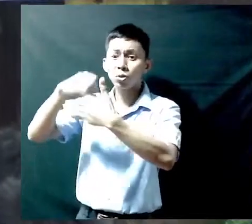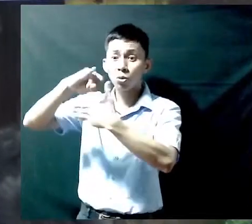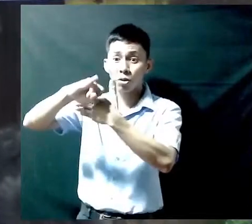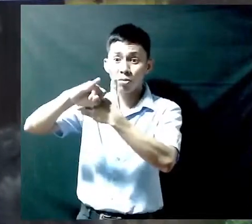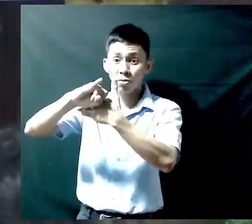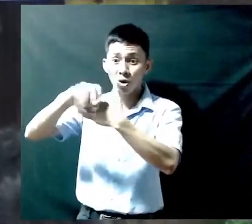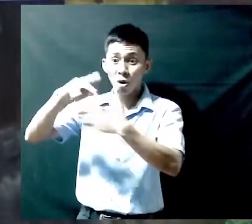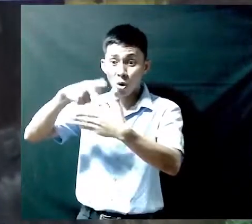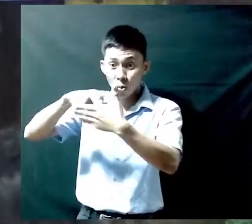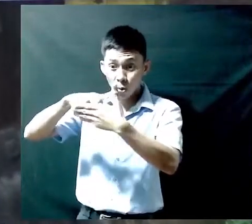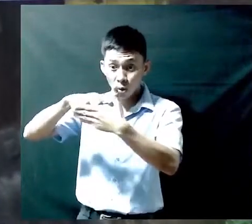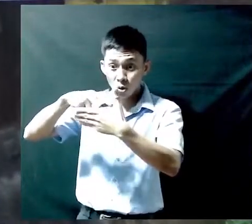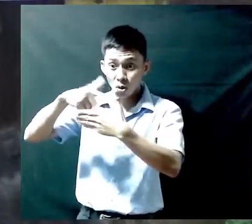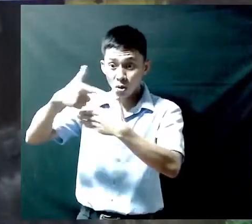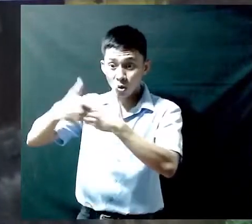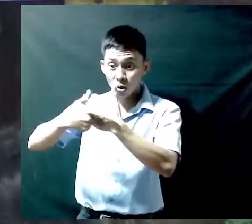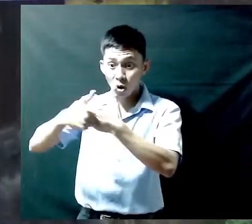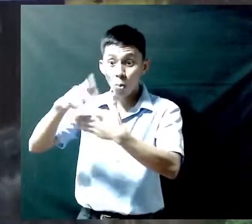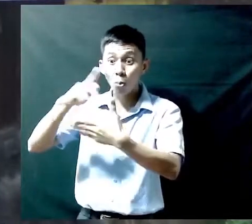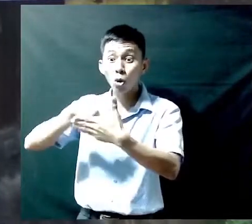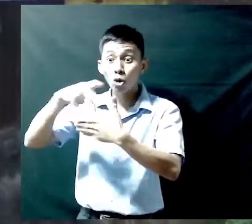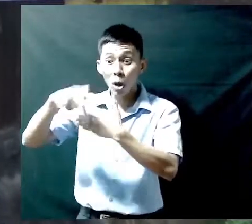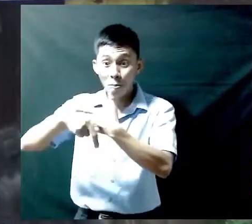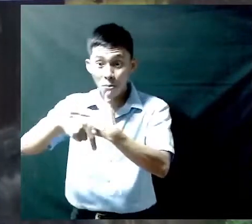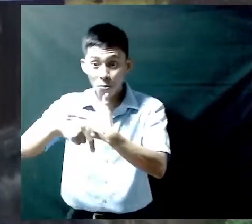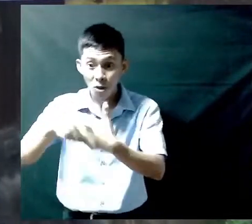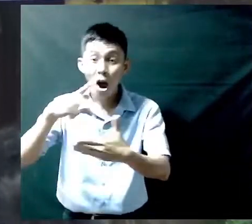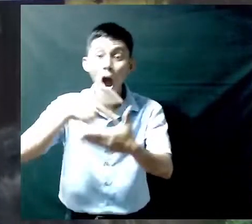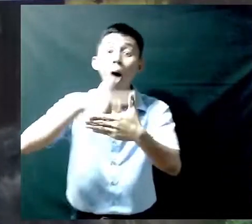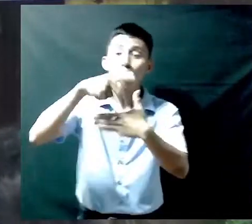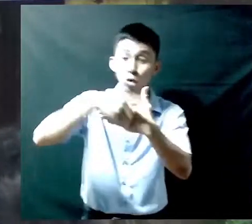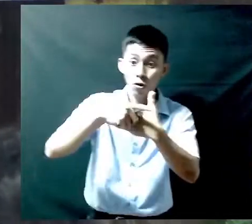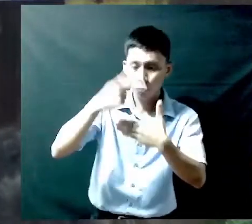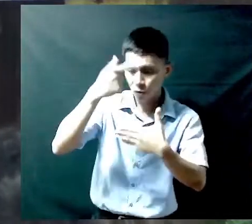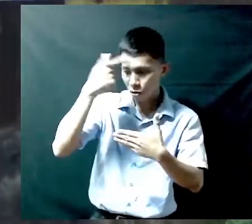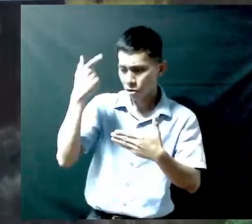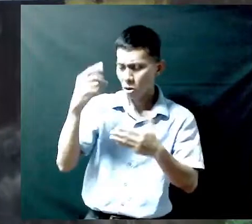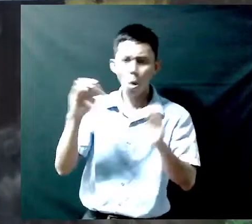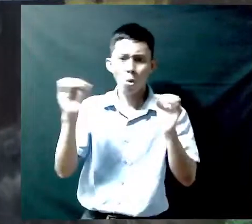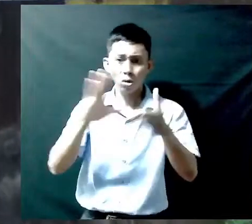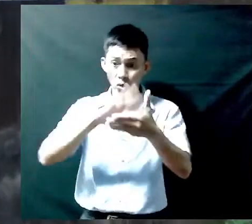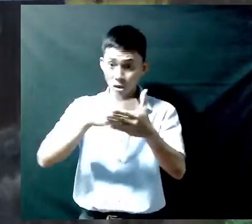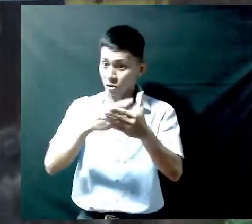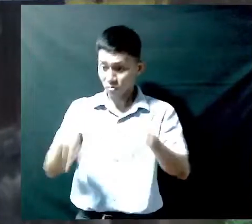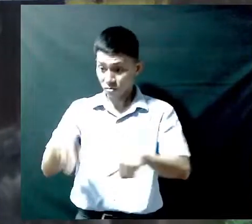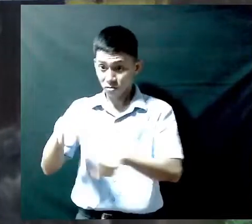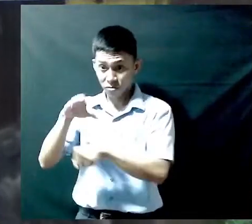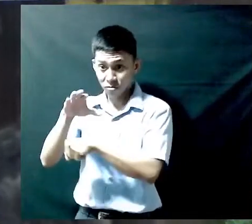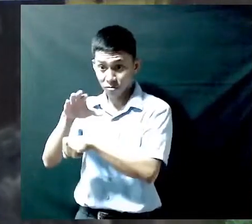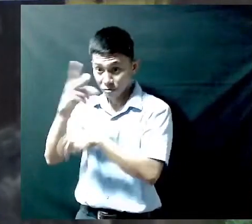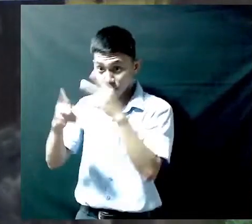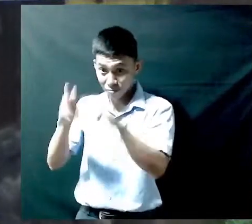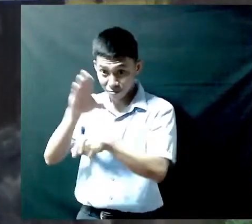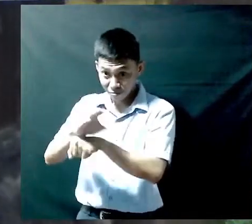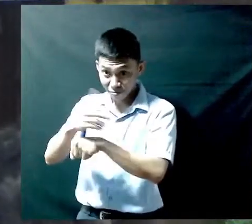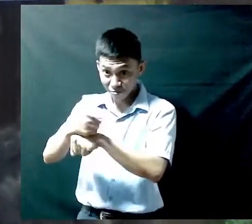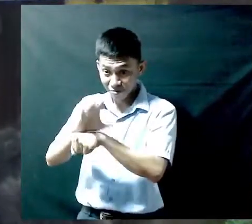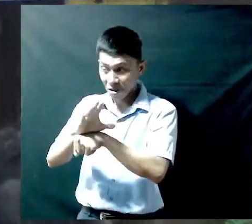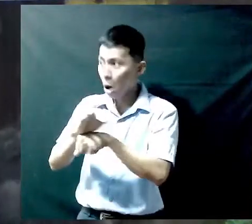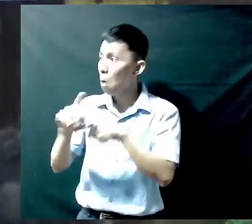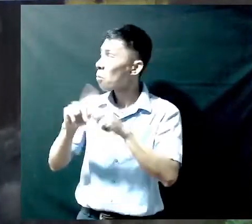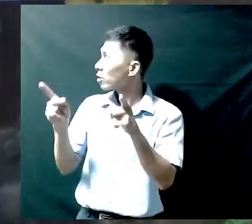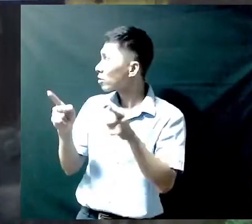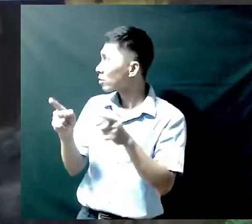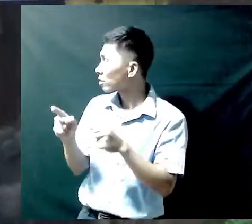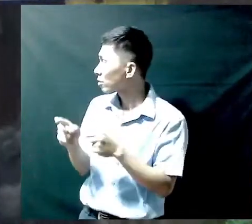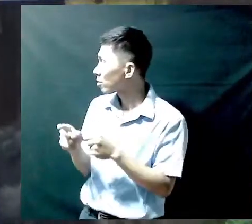kasimbayanan, yung kapulisan, simbahan at pamayanan. Kaya po, wala sa schedule ko ito, pero naisingit po natin. Kaya lang,